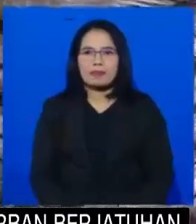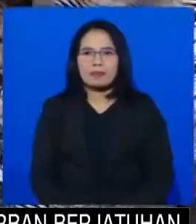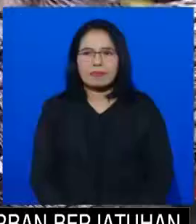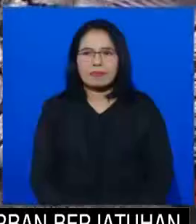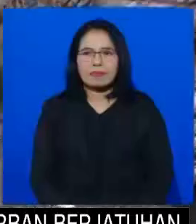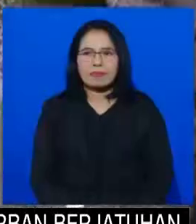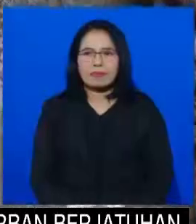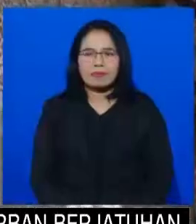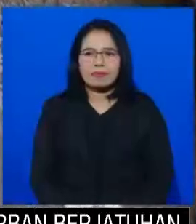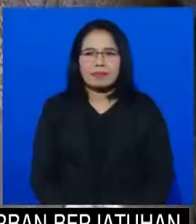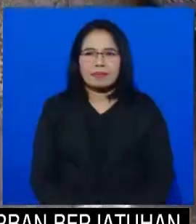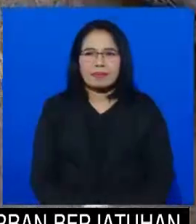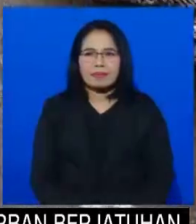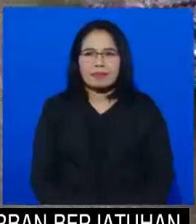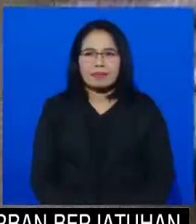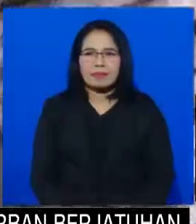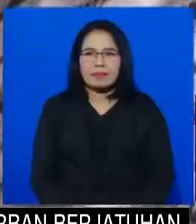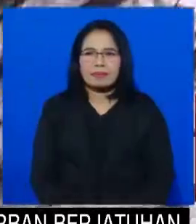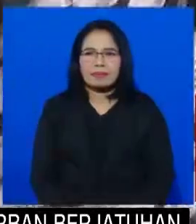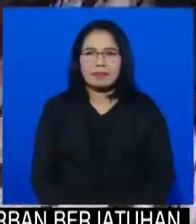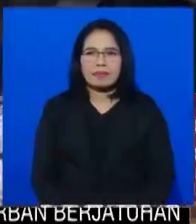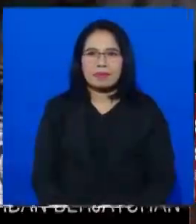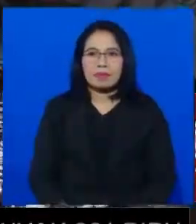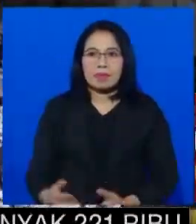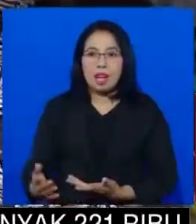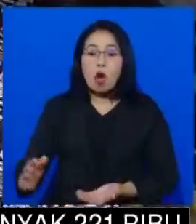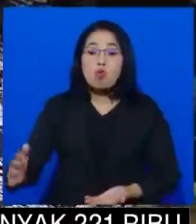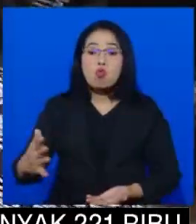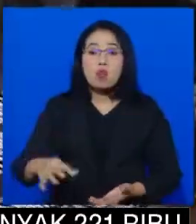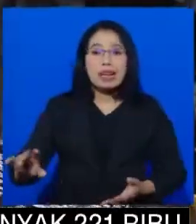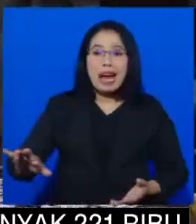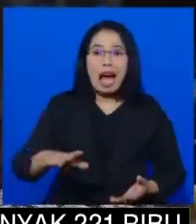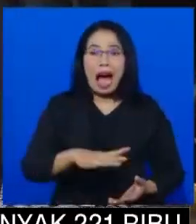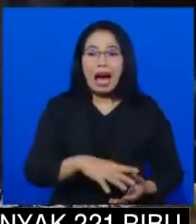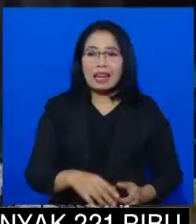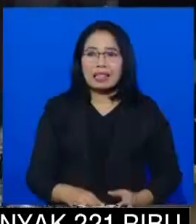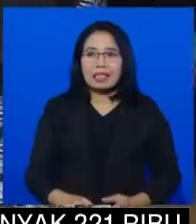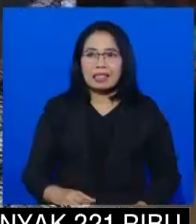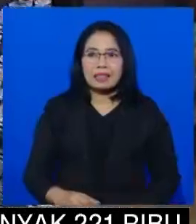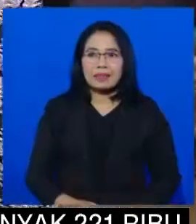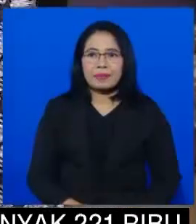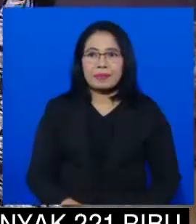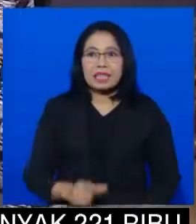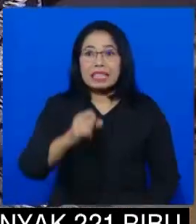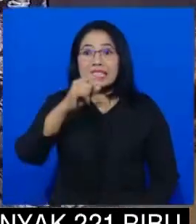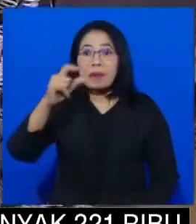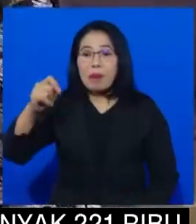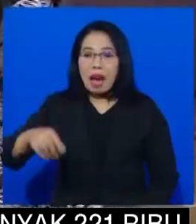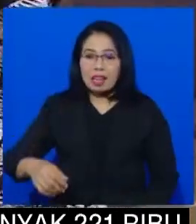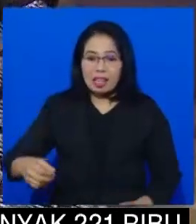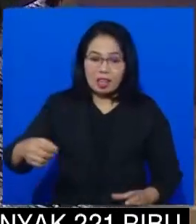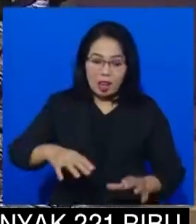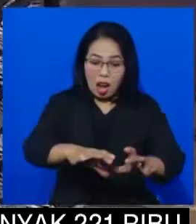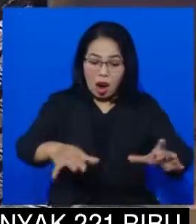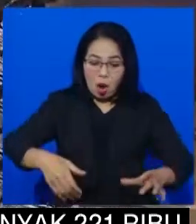Wah ini sebenarnya berat juga ya Bu ya kalau ngumpulin air kayak gini ya. Iya. Jadi Bu Maria setiap hari gimana nih Bu? Ngangkat gak? Ngangkat